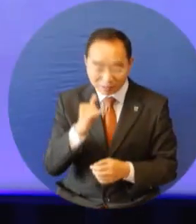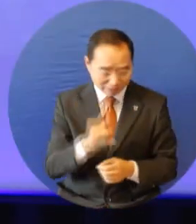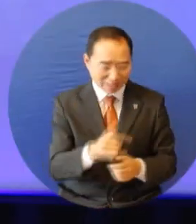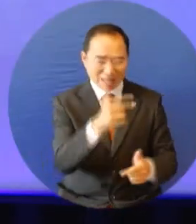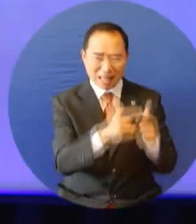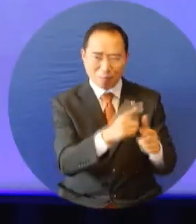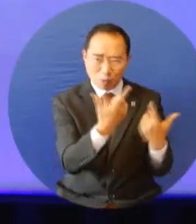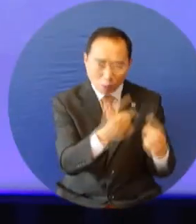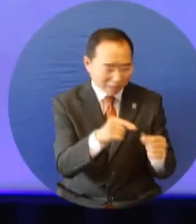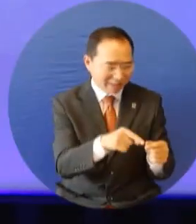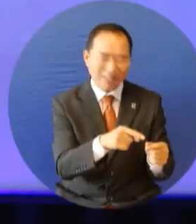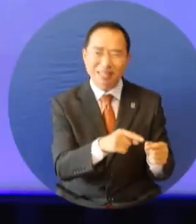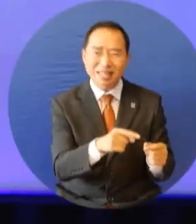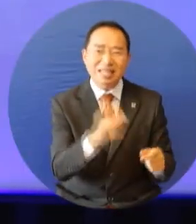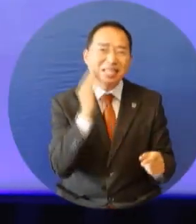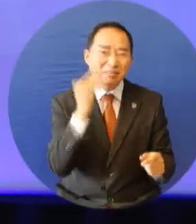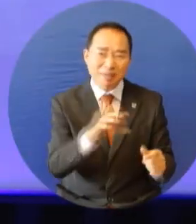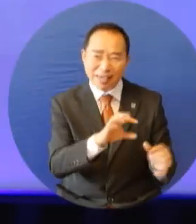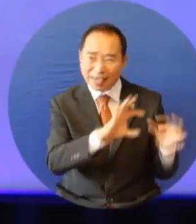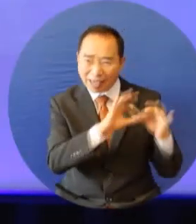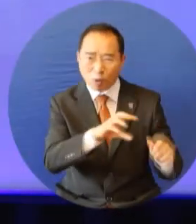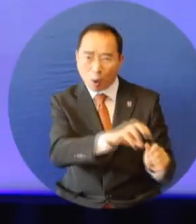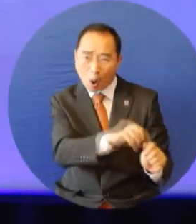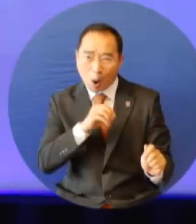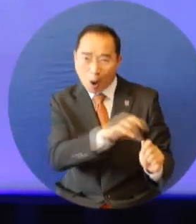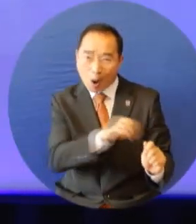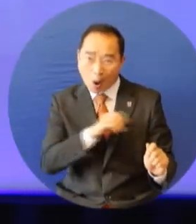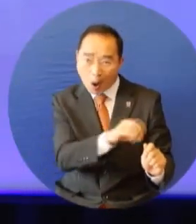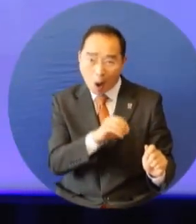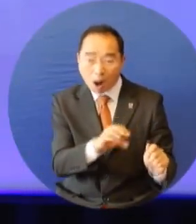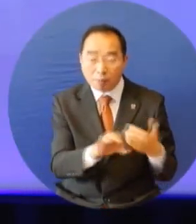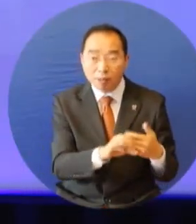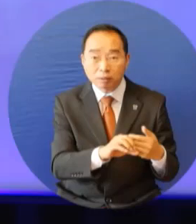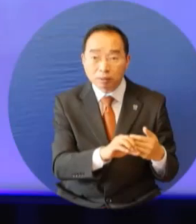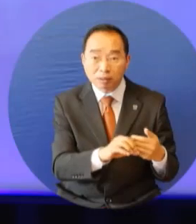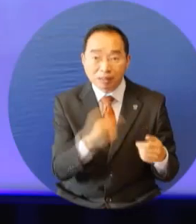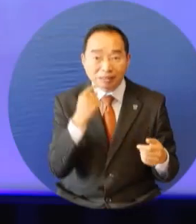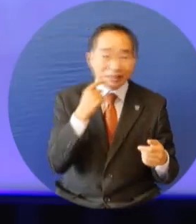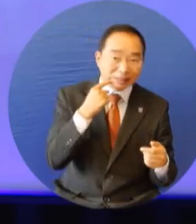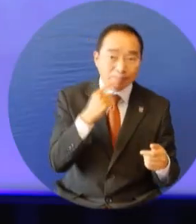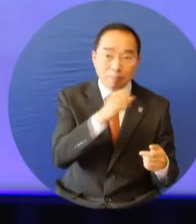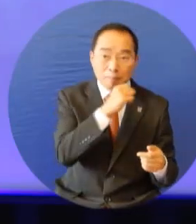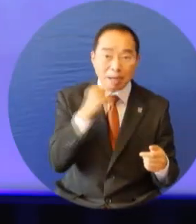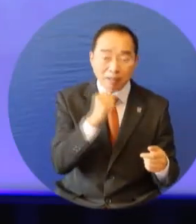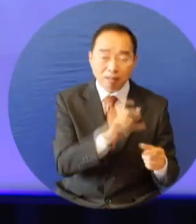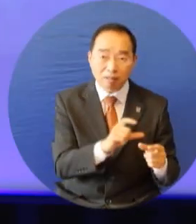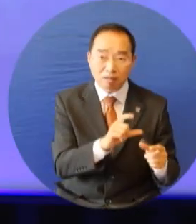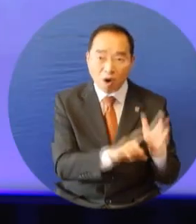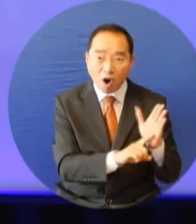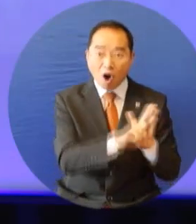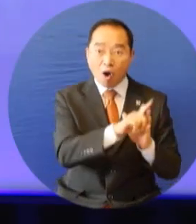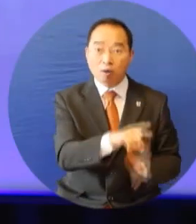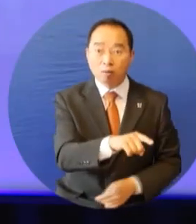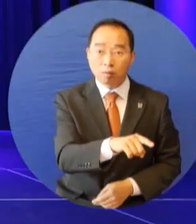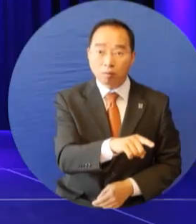어떤, 똑같은 나무에서 계속 잎을 채취하잖아요. 그럼 쓴맛이 자꾸 강해집니다.